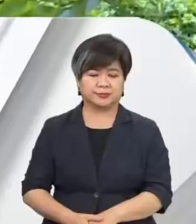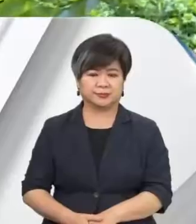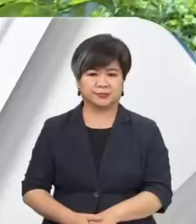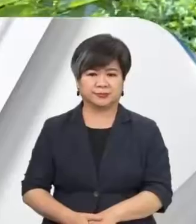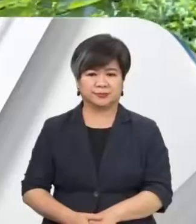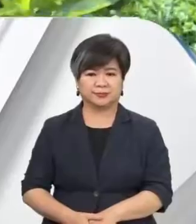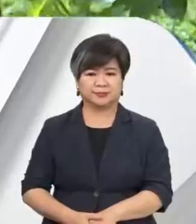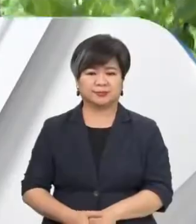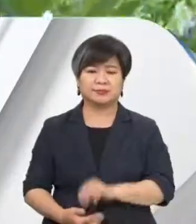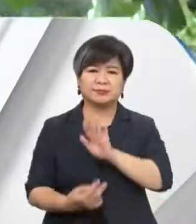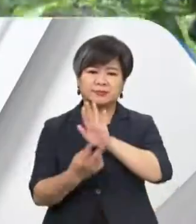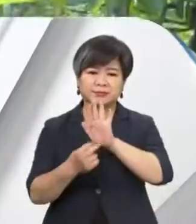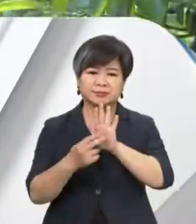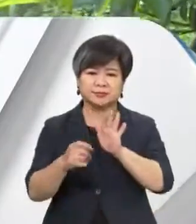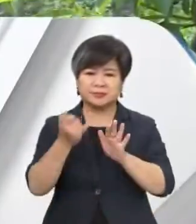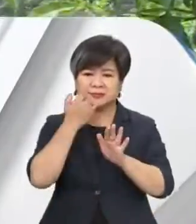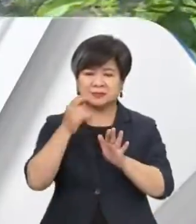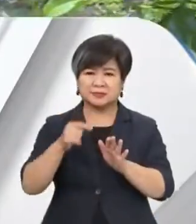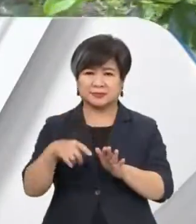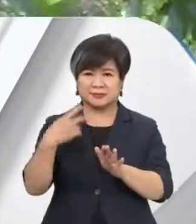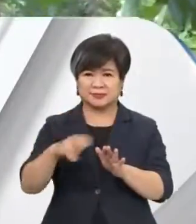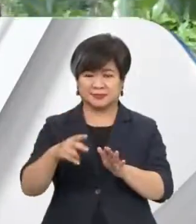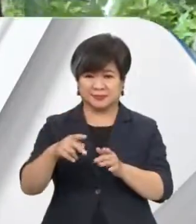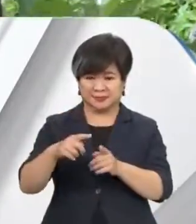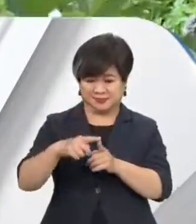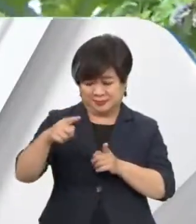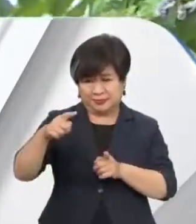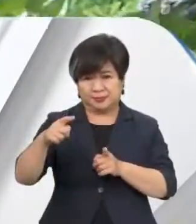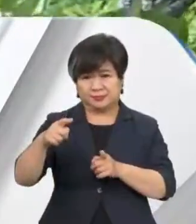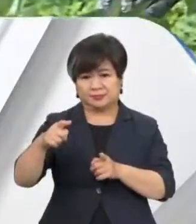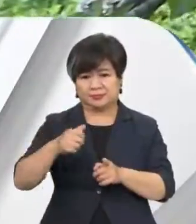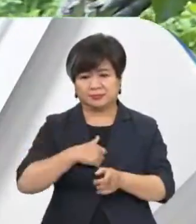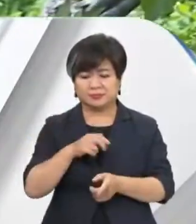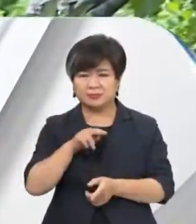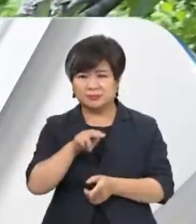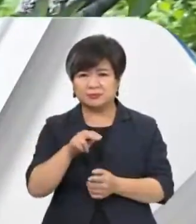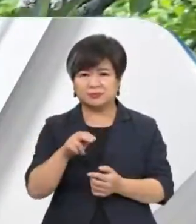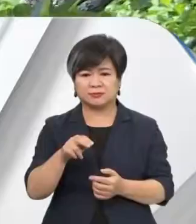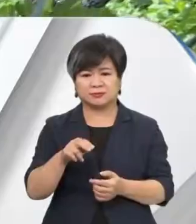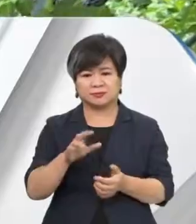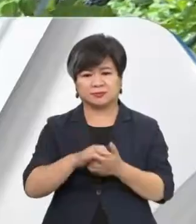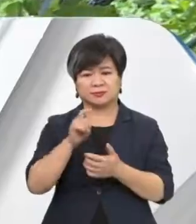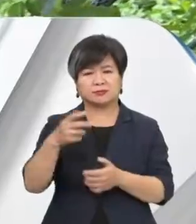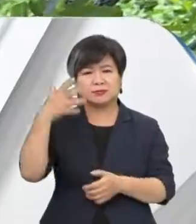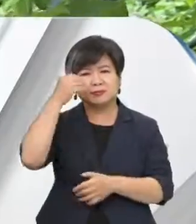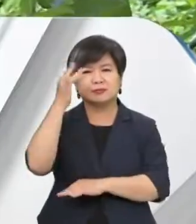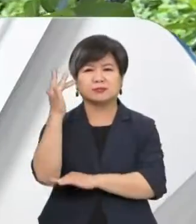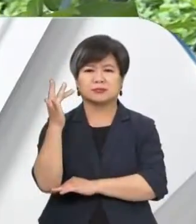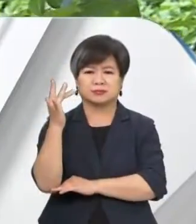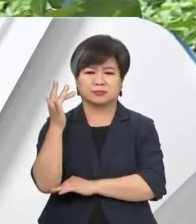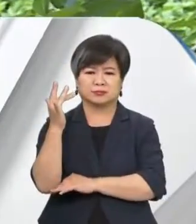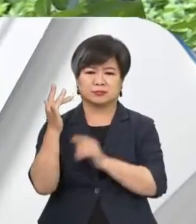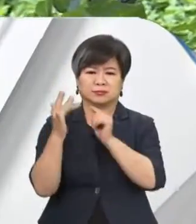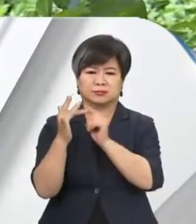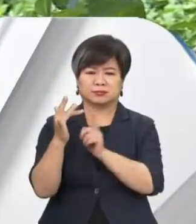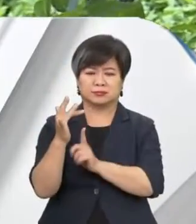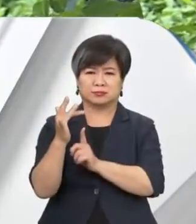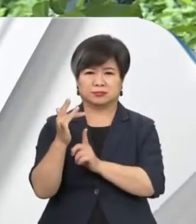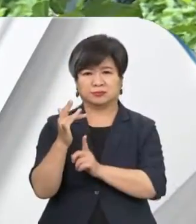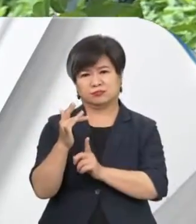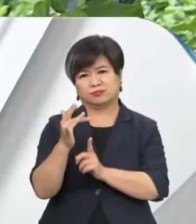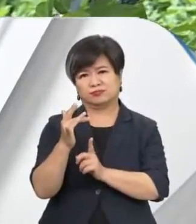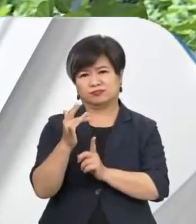照理说可以长这么长，但是它现在长的一部分是因为这个是老树，所以它树势比较弱，